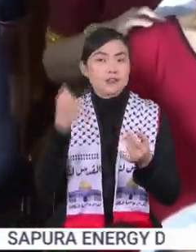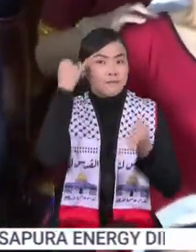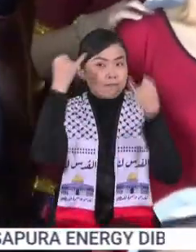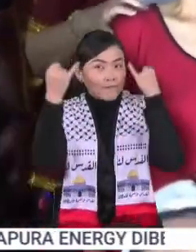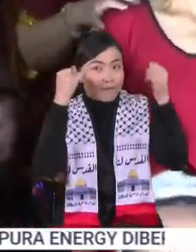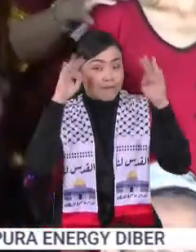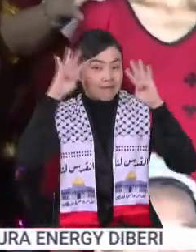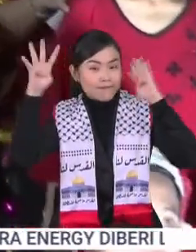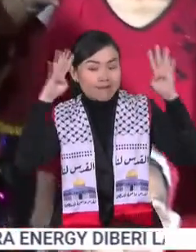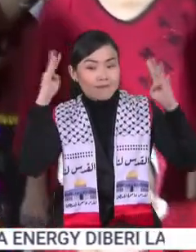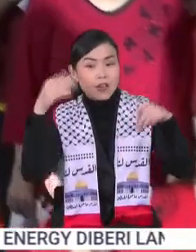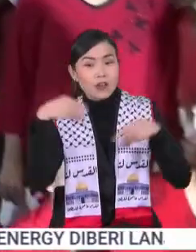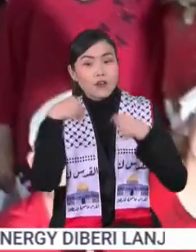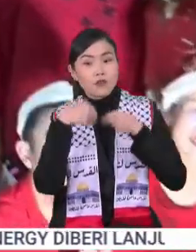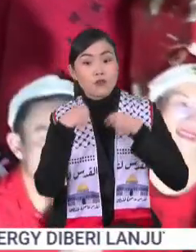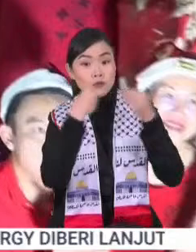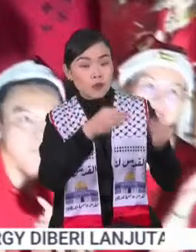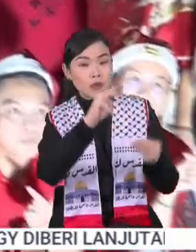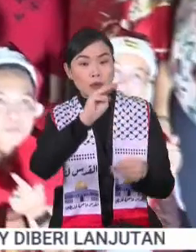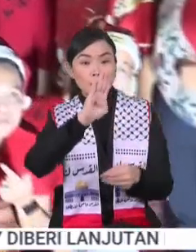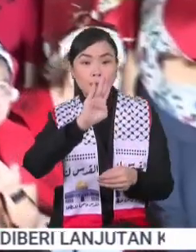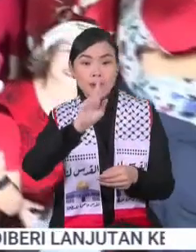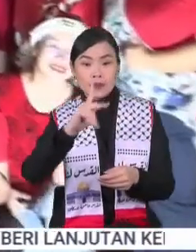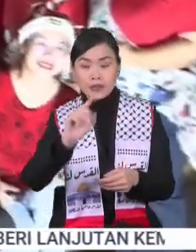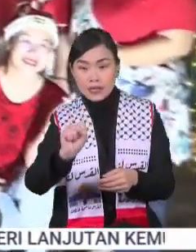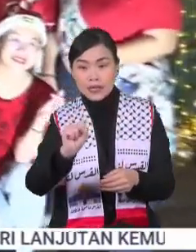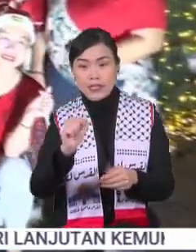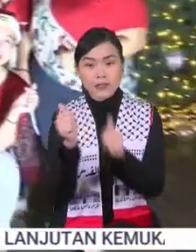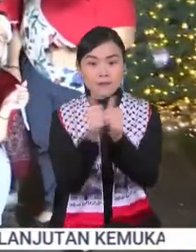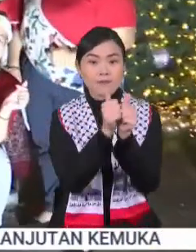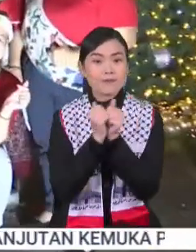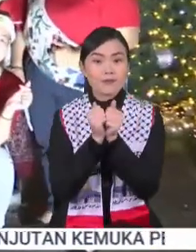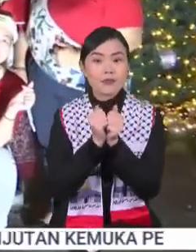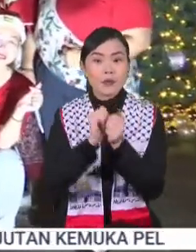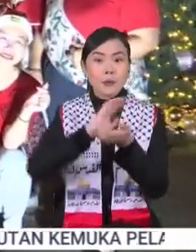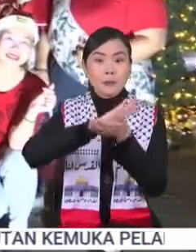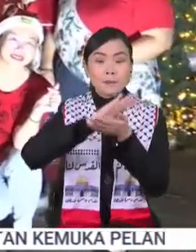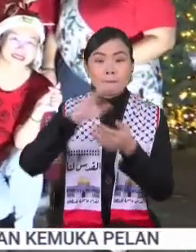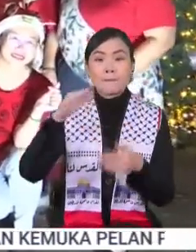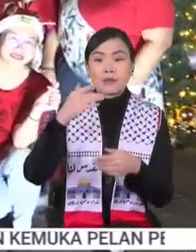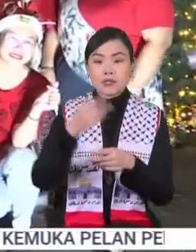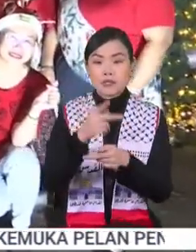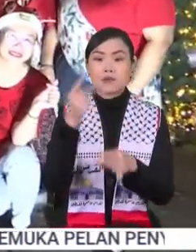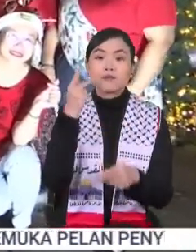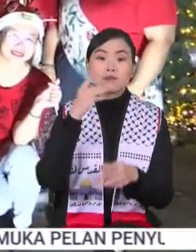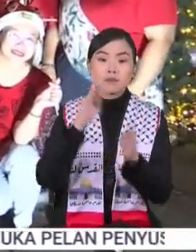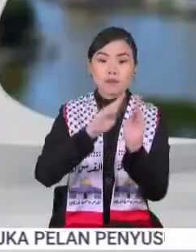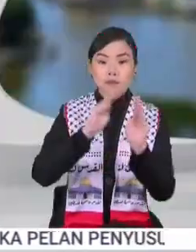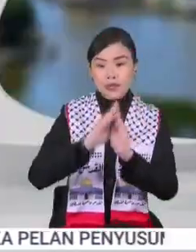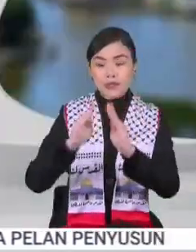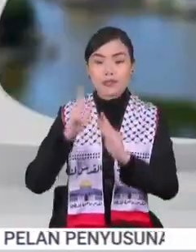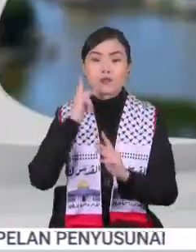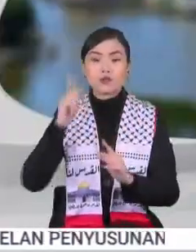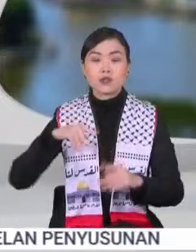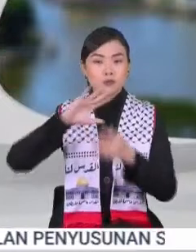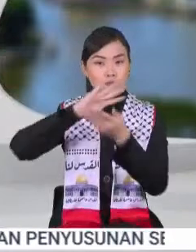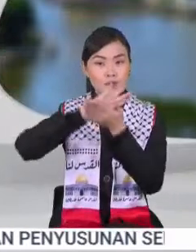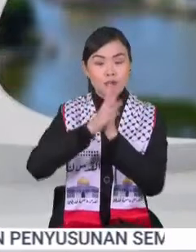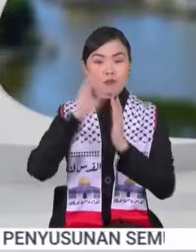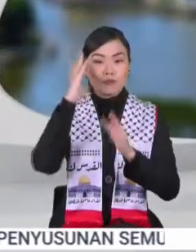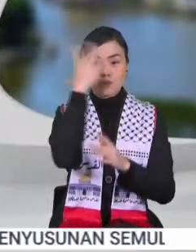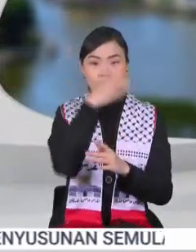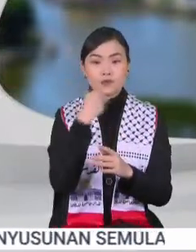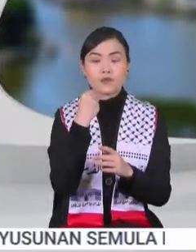kreativiti kepada pihak mbks untuk bersama-sama mengindahkan Bandar Raya Kuching